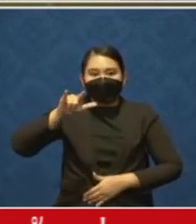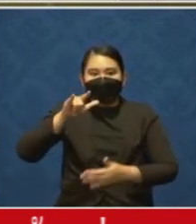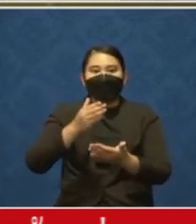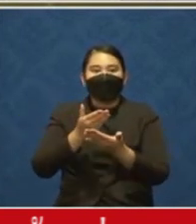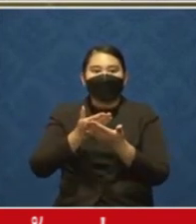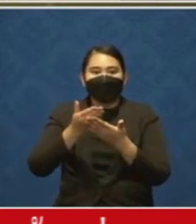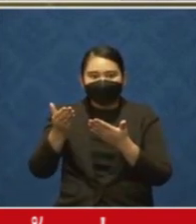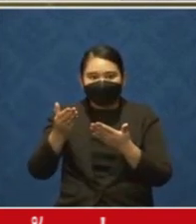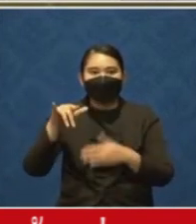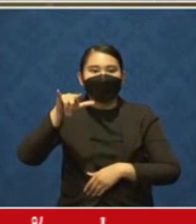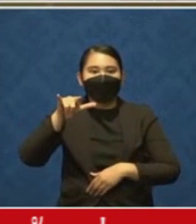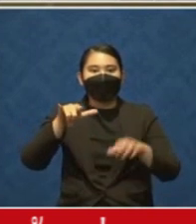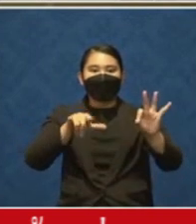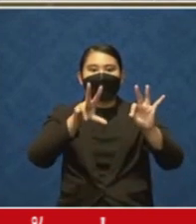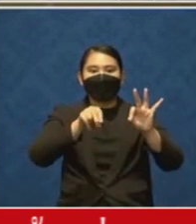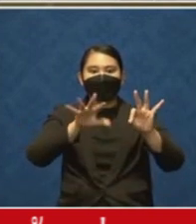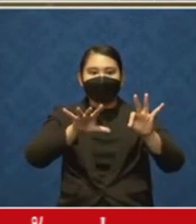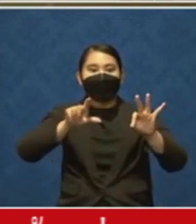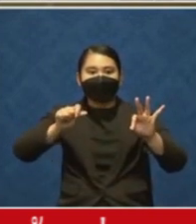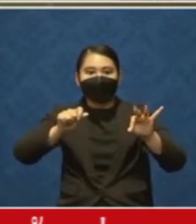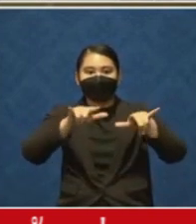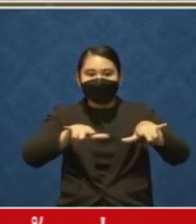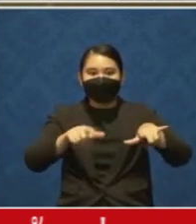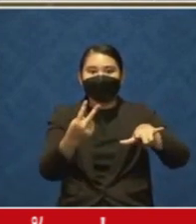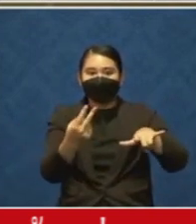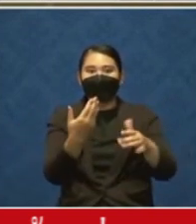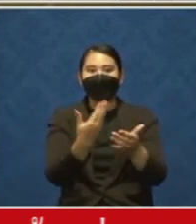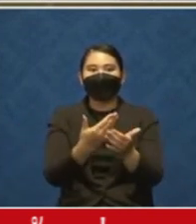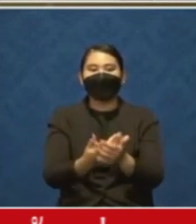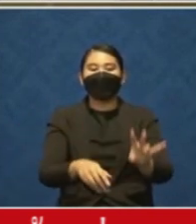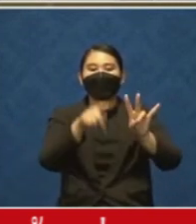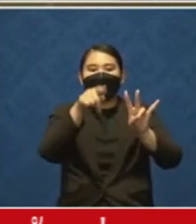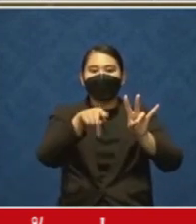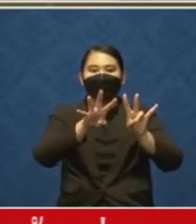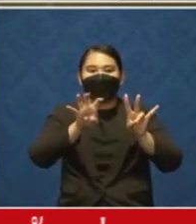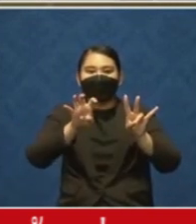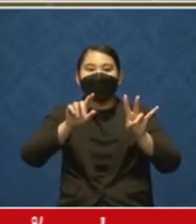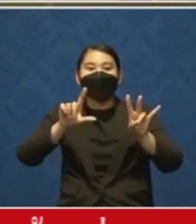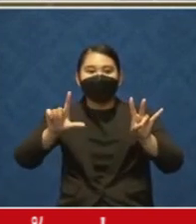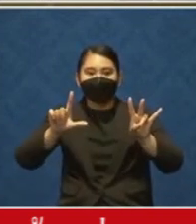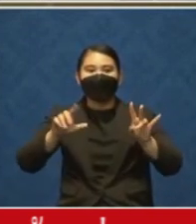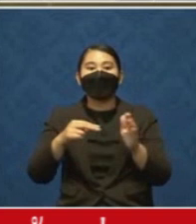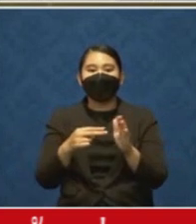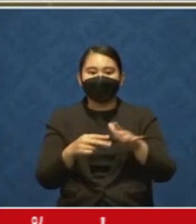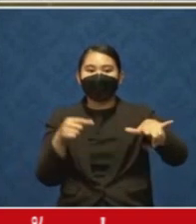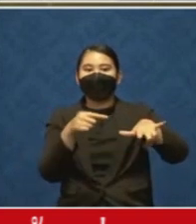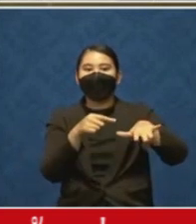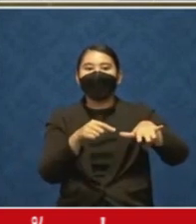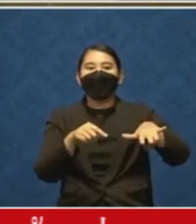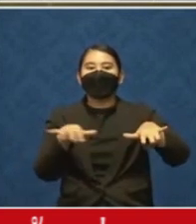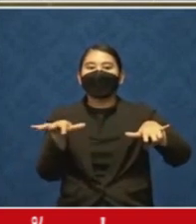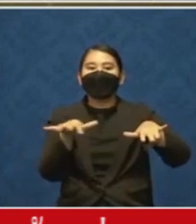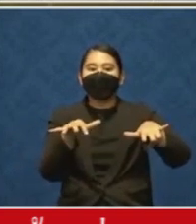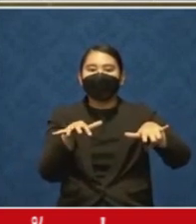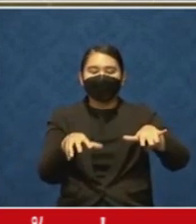จัดซื้อเครื่องบิน F-35A จำนวน2ลำมูลค่า 7,400 ล้านเป็นเพียงเครื่องบินเปล่าๆที่ยังไม่รว